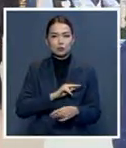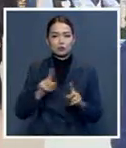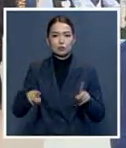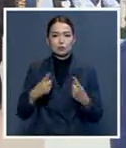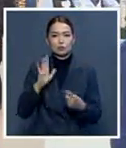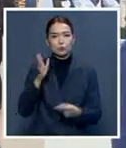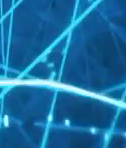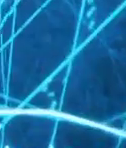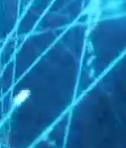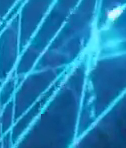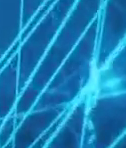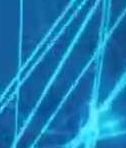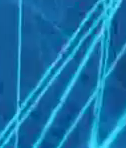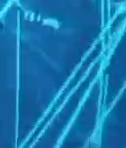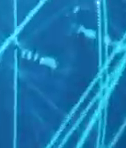еді.